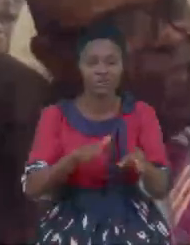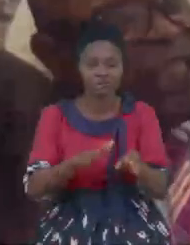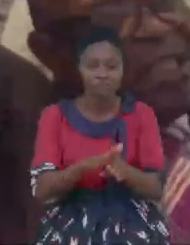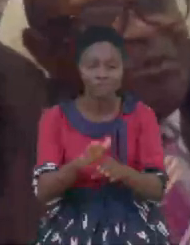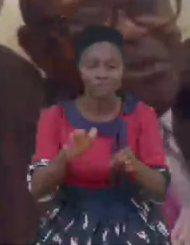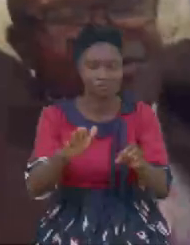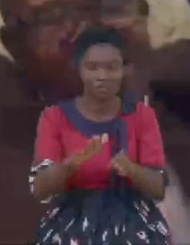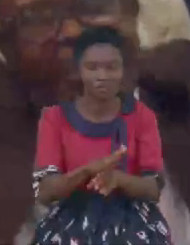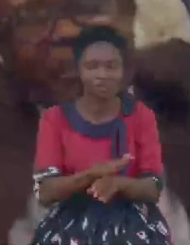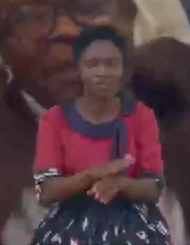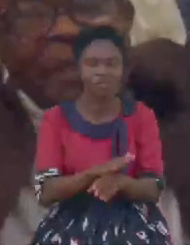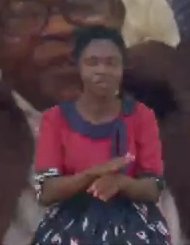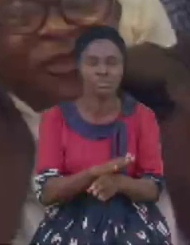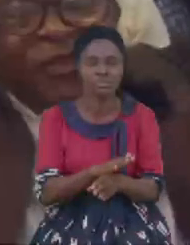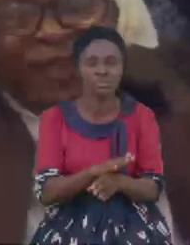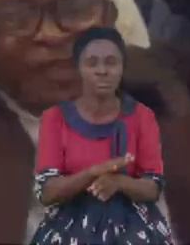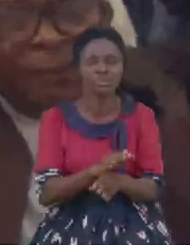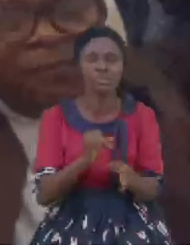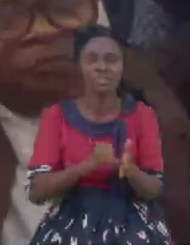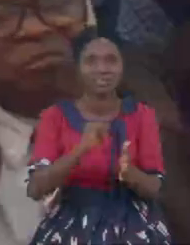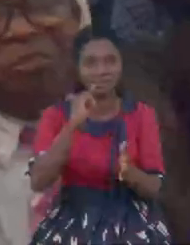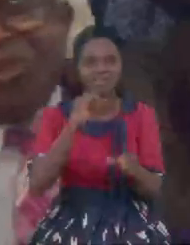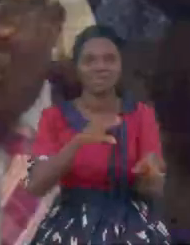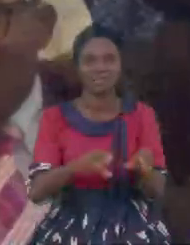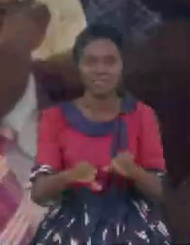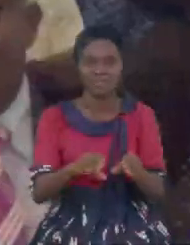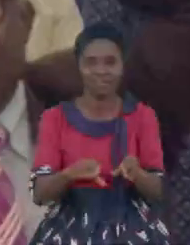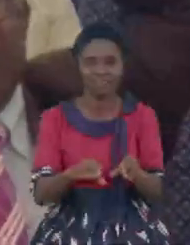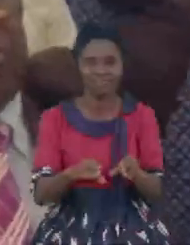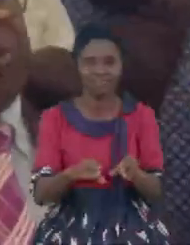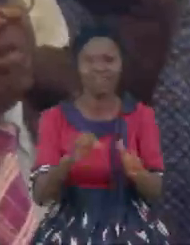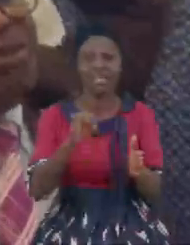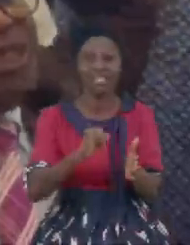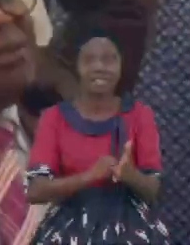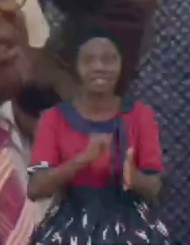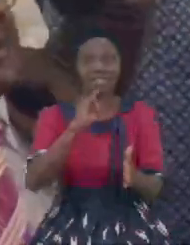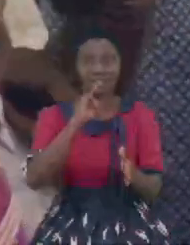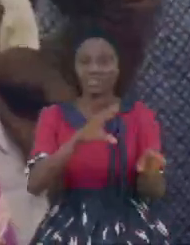Sa parole accomplie. C'est fait.